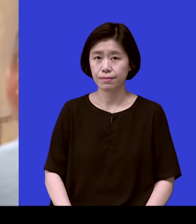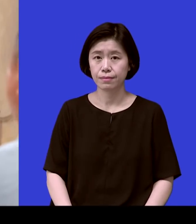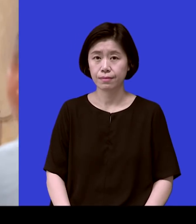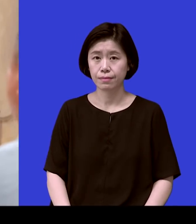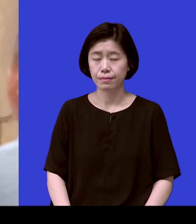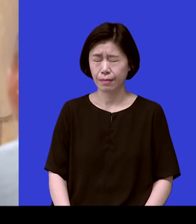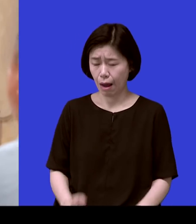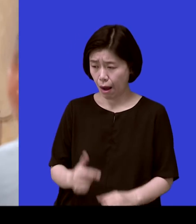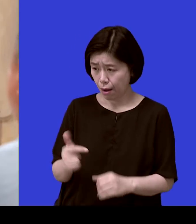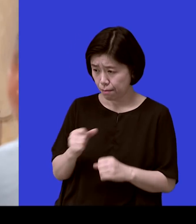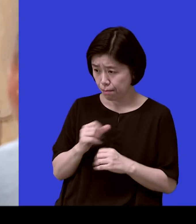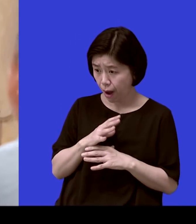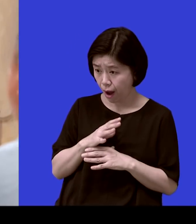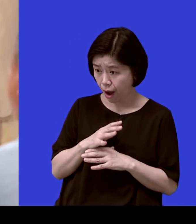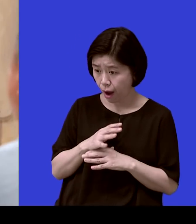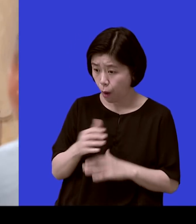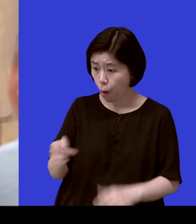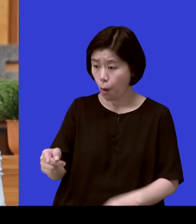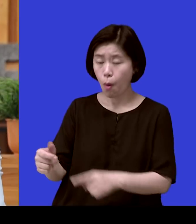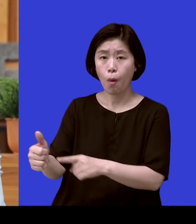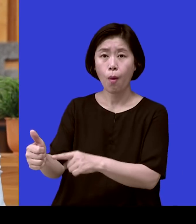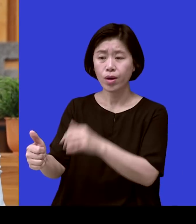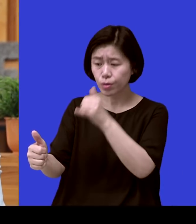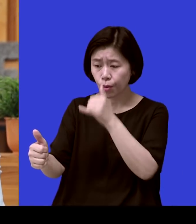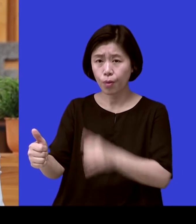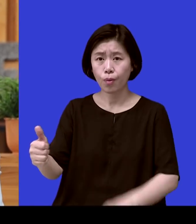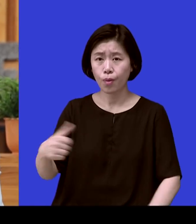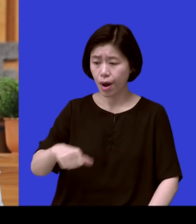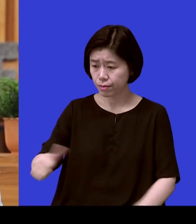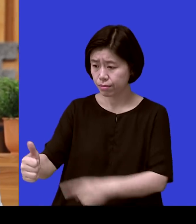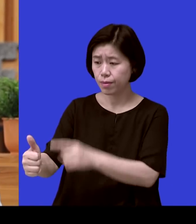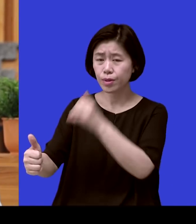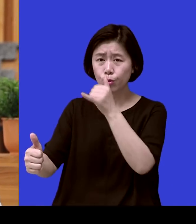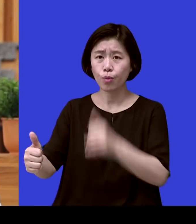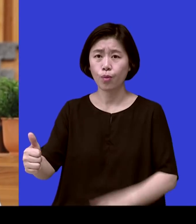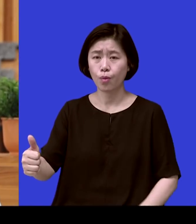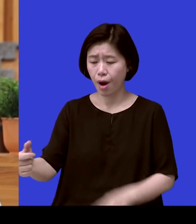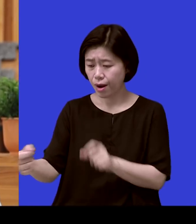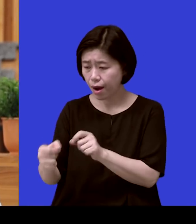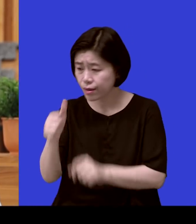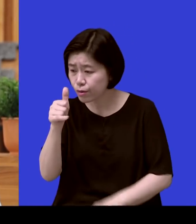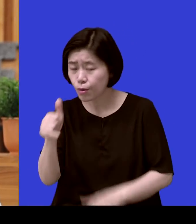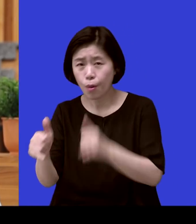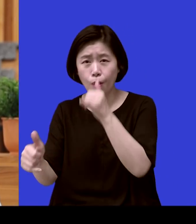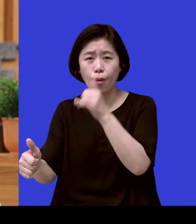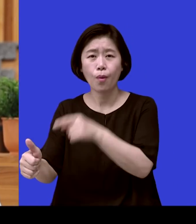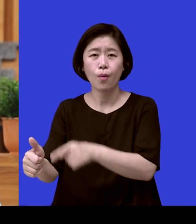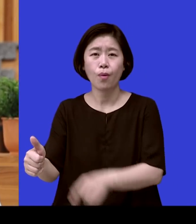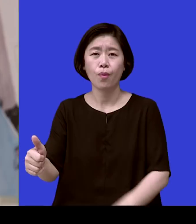너무 놀라서 보니까 앞에 아이가 있는 거예요. 너무 가까이. 그래서 제가